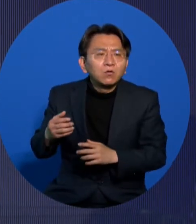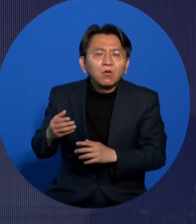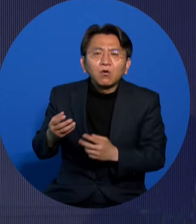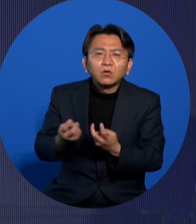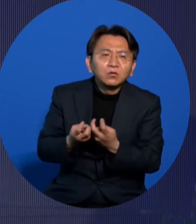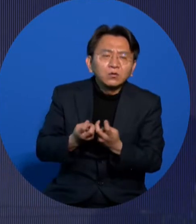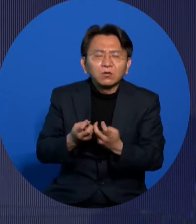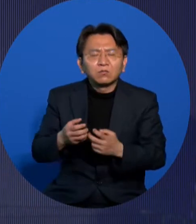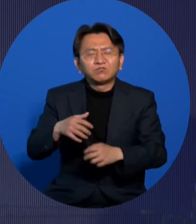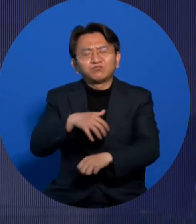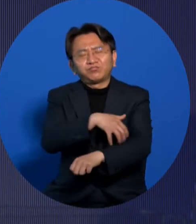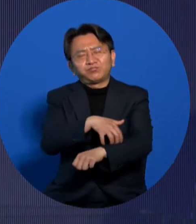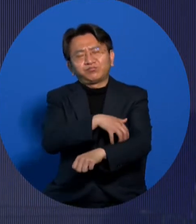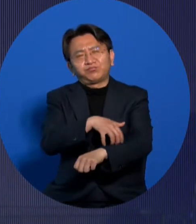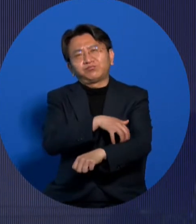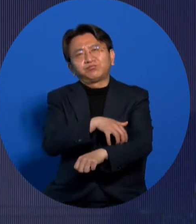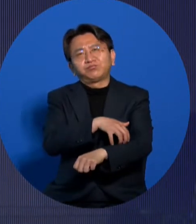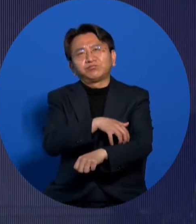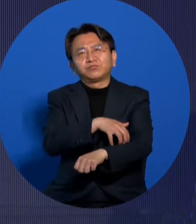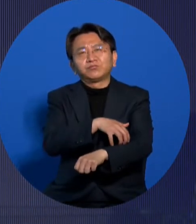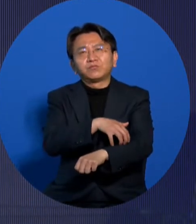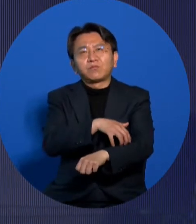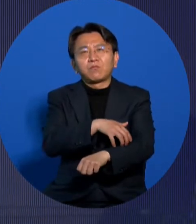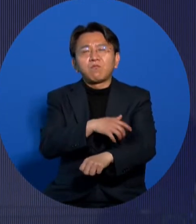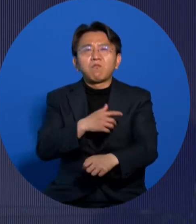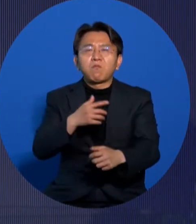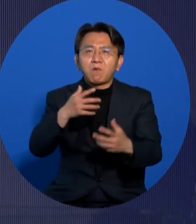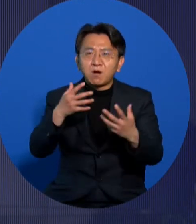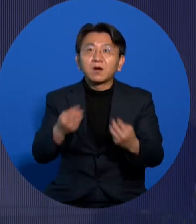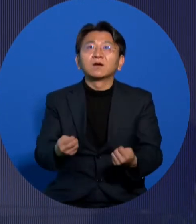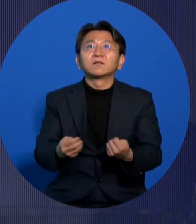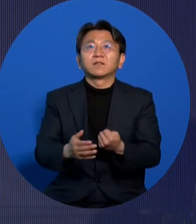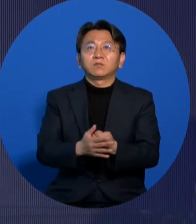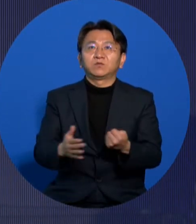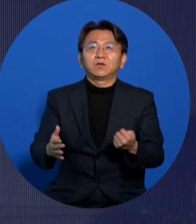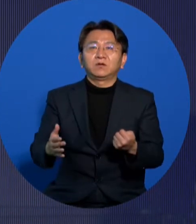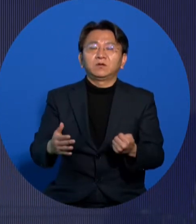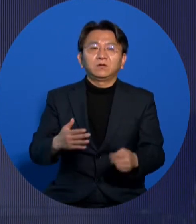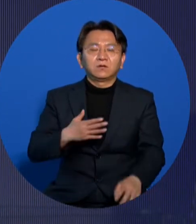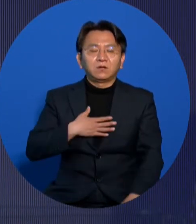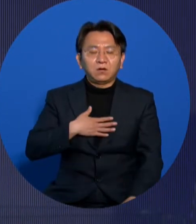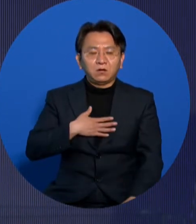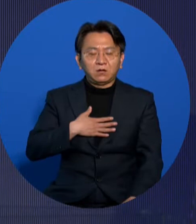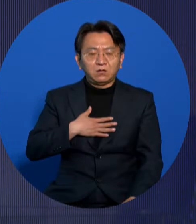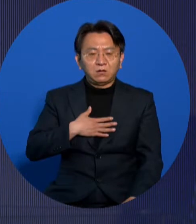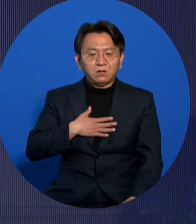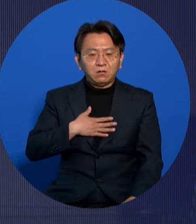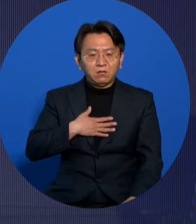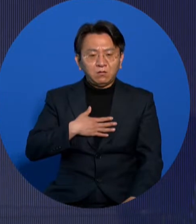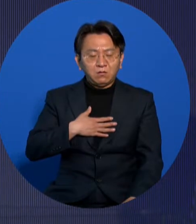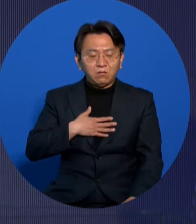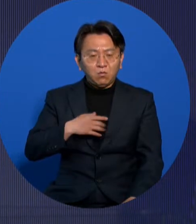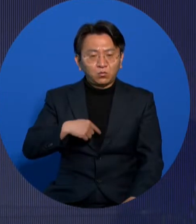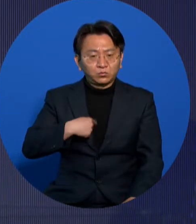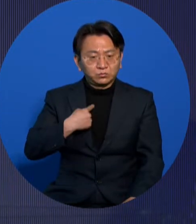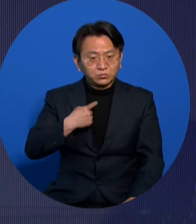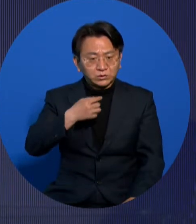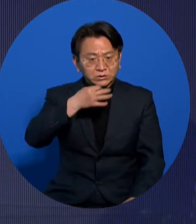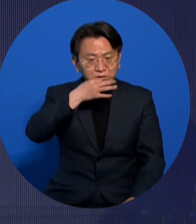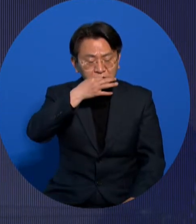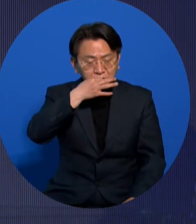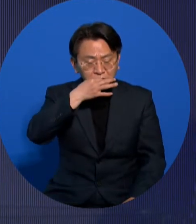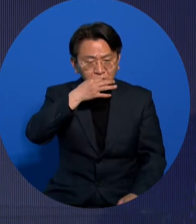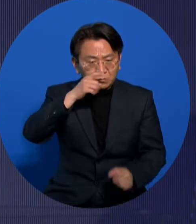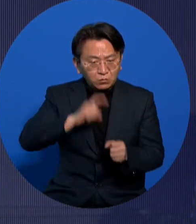겪다 보니까 이게 꼭 나 혼자만의 이익을 위해서 우리가 이런